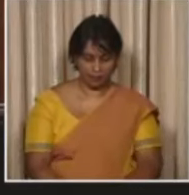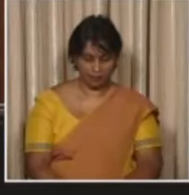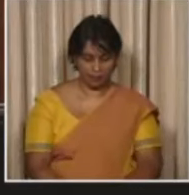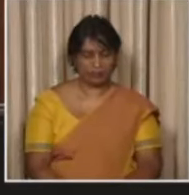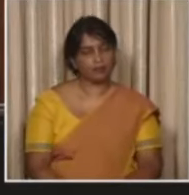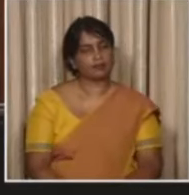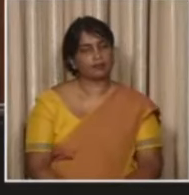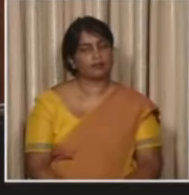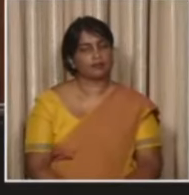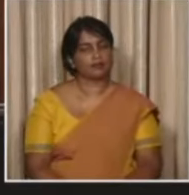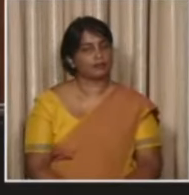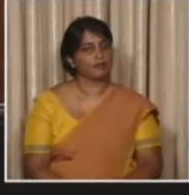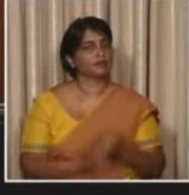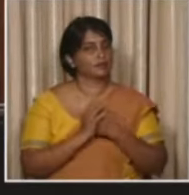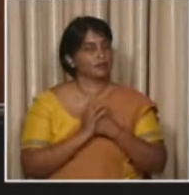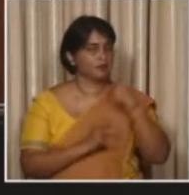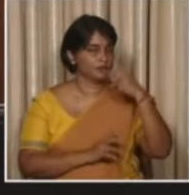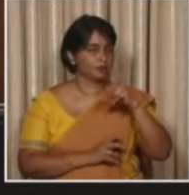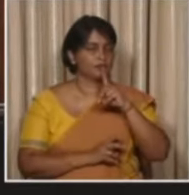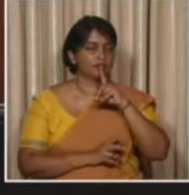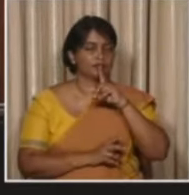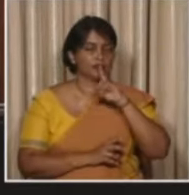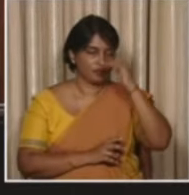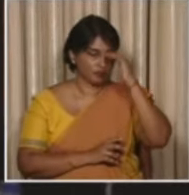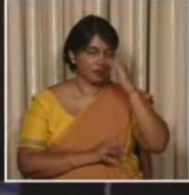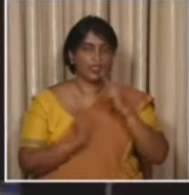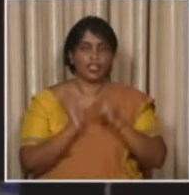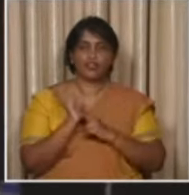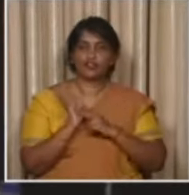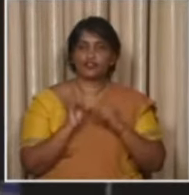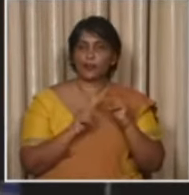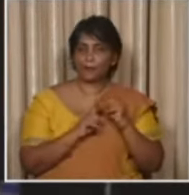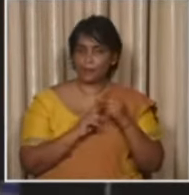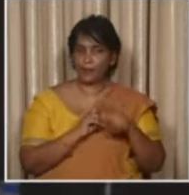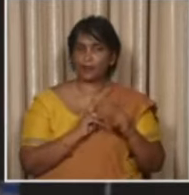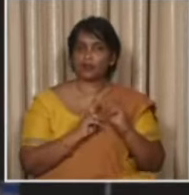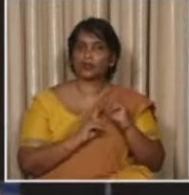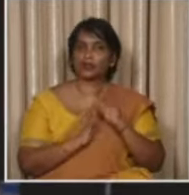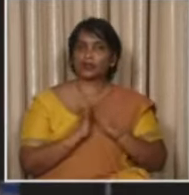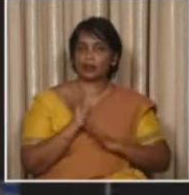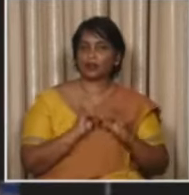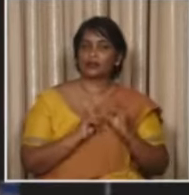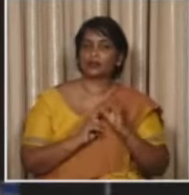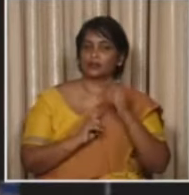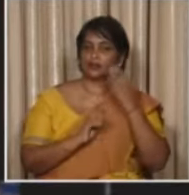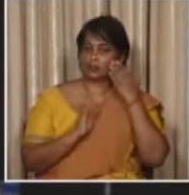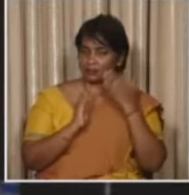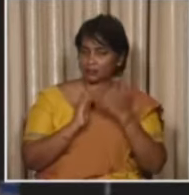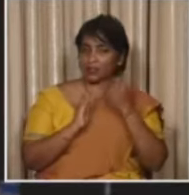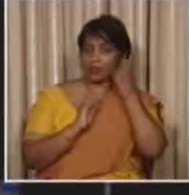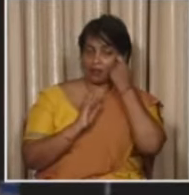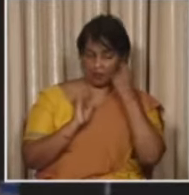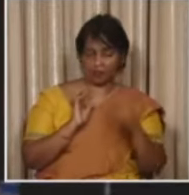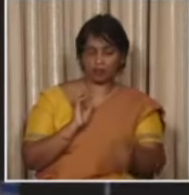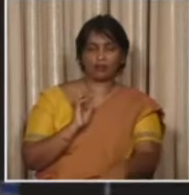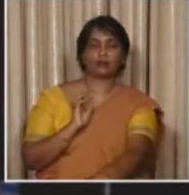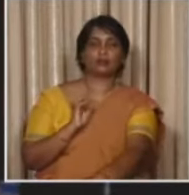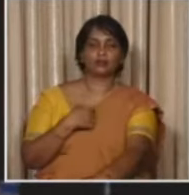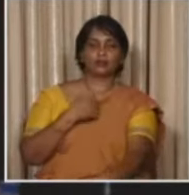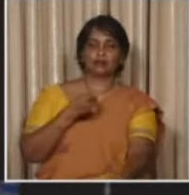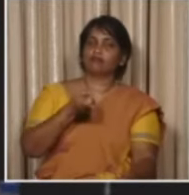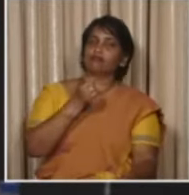പൂജ്യ കഥാനായകത്വമണി നിരോഷൻ പെറ ഗറു പാർലമെൻറ്റ് മന്ത്രിത്വമായി ഇതിരിപ്പത് കറുപ്പ് യോജനാവ് മമ്മി